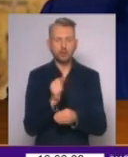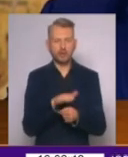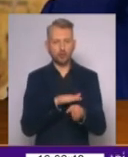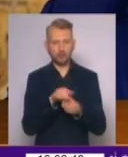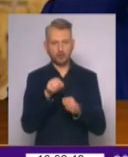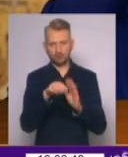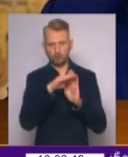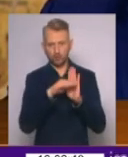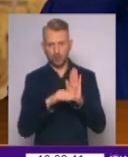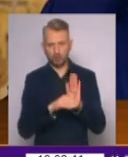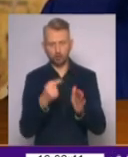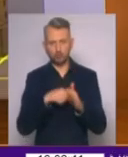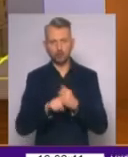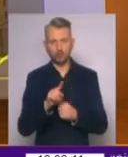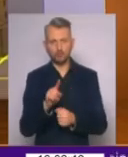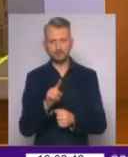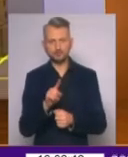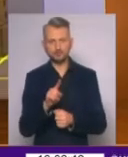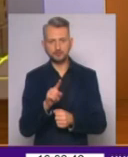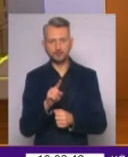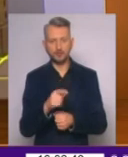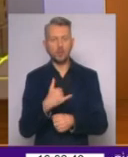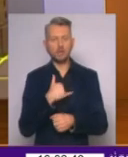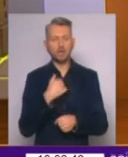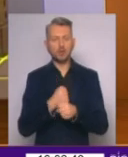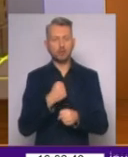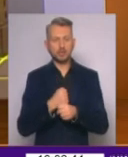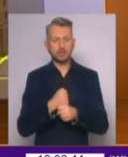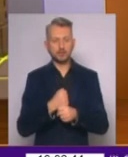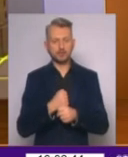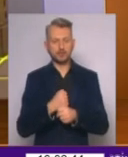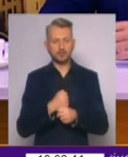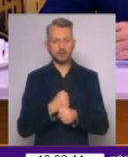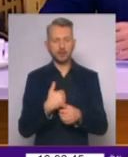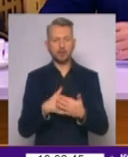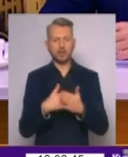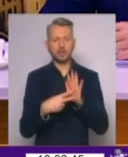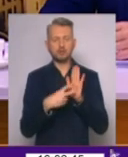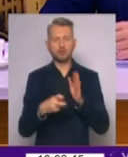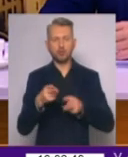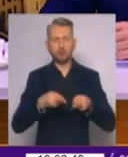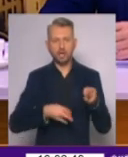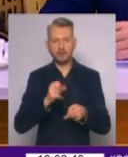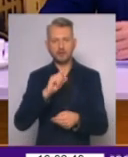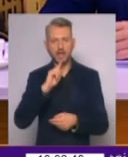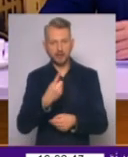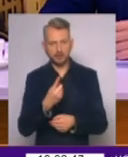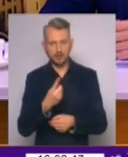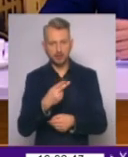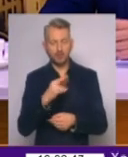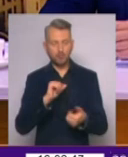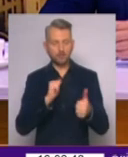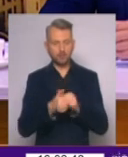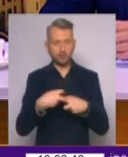цієї програми, тому що у нас робиться порядка 700 операцій на рік по заміні